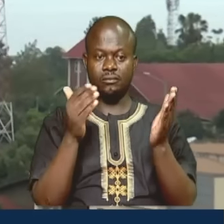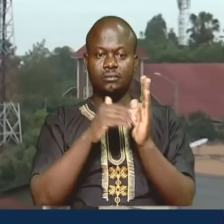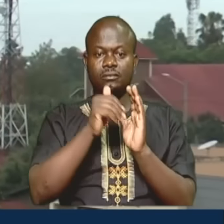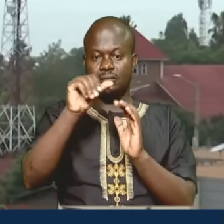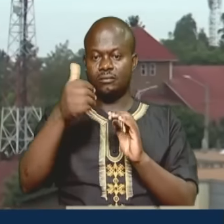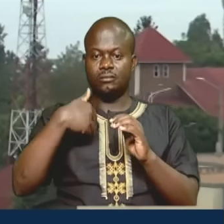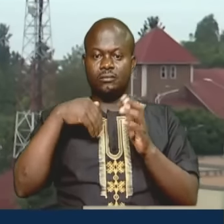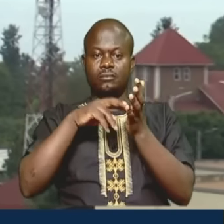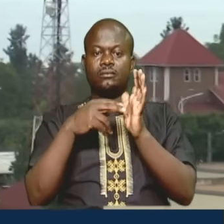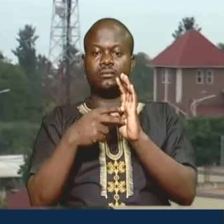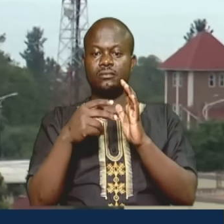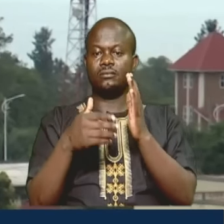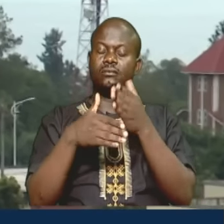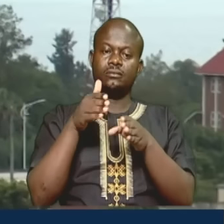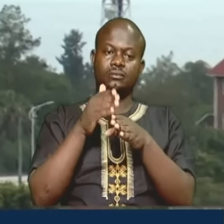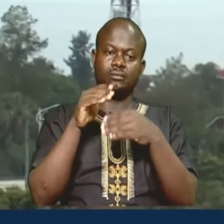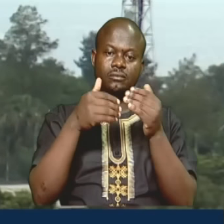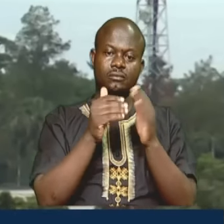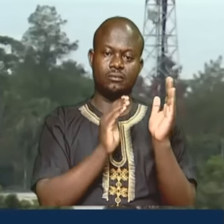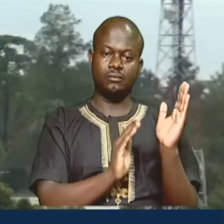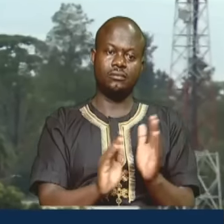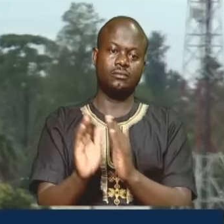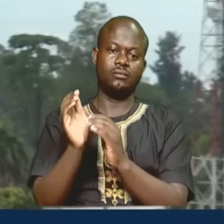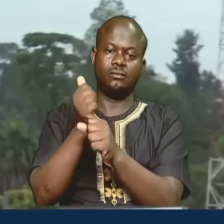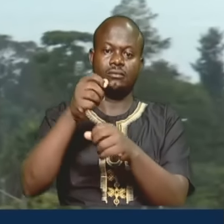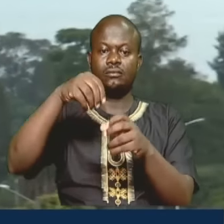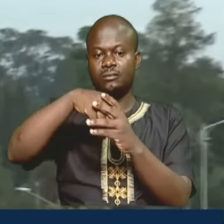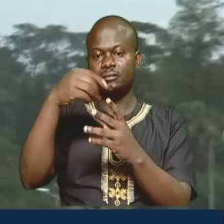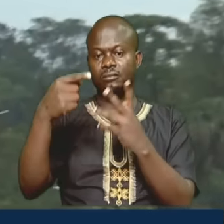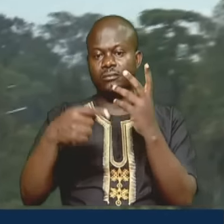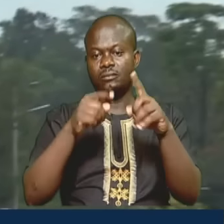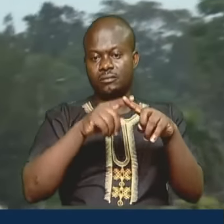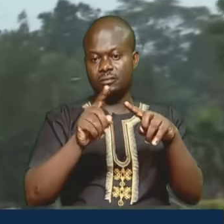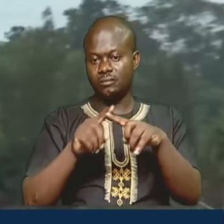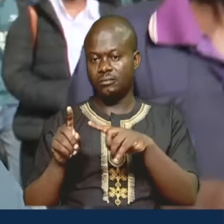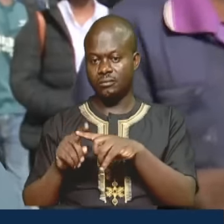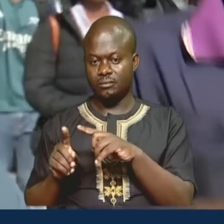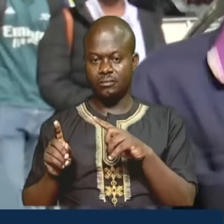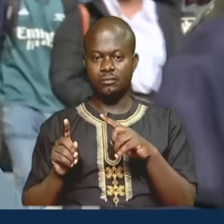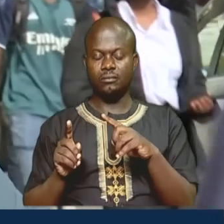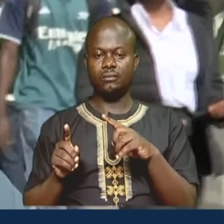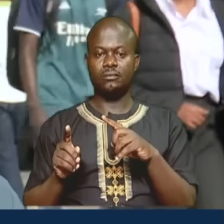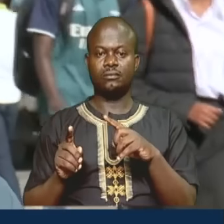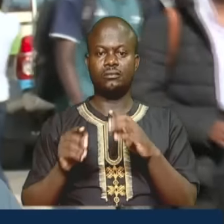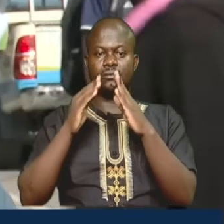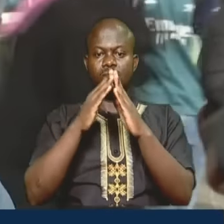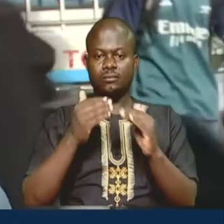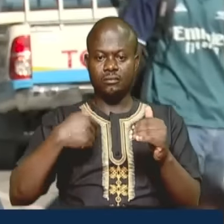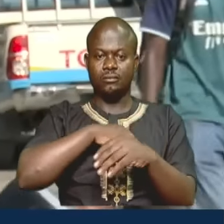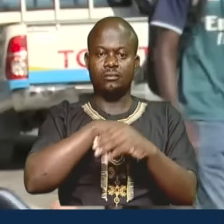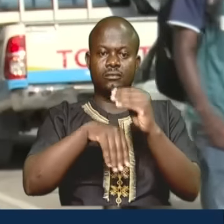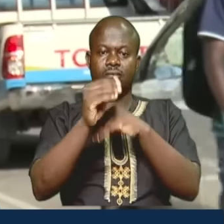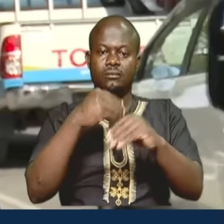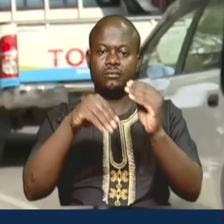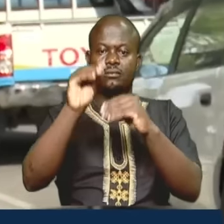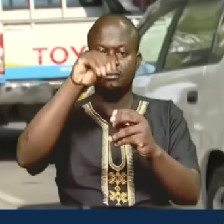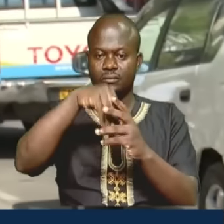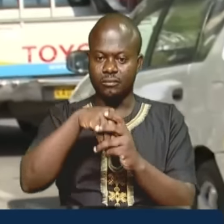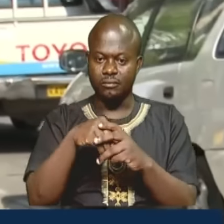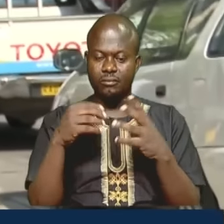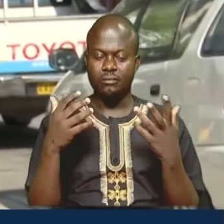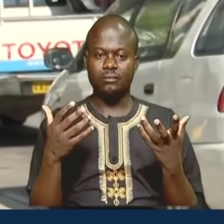bafite imishinga y'inyubako bavuga ko zateganyirijwe gukorerwamo ibintu bitandukanye iyi nyubako ni inyubako yo gucururizamo